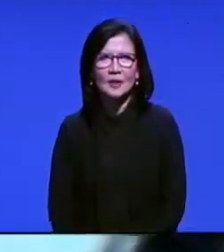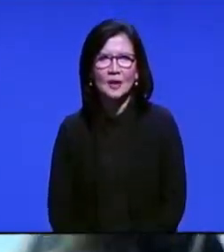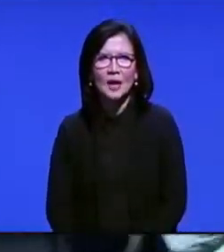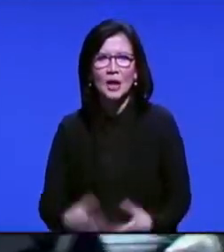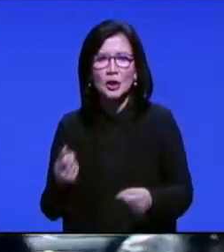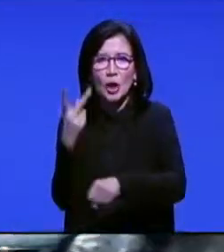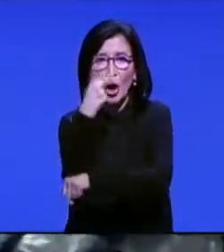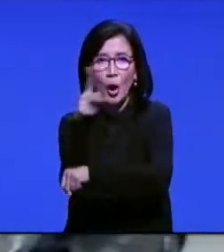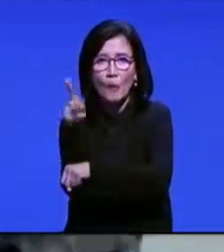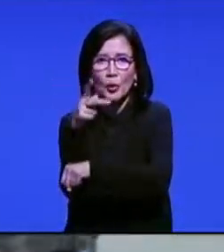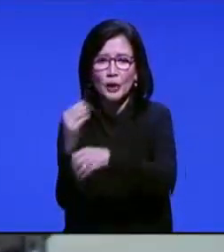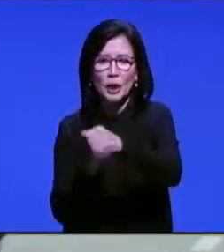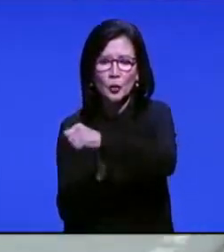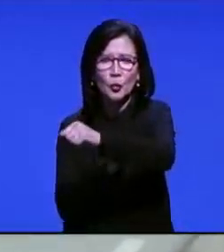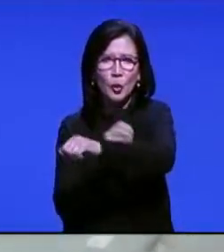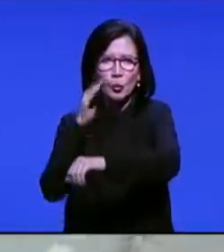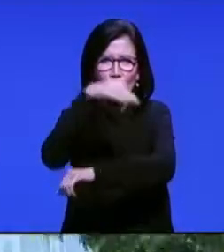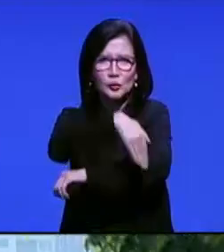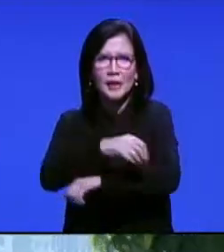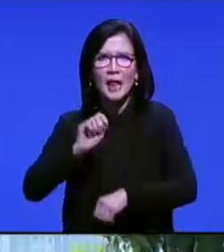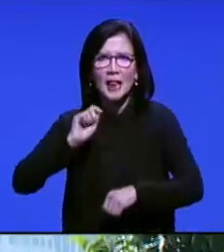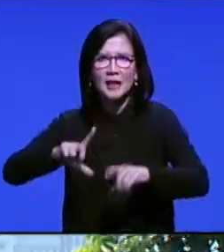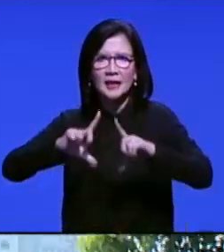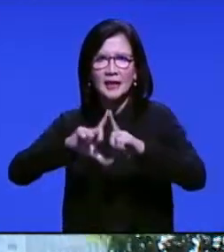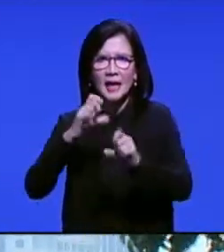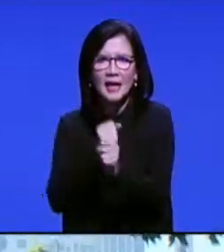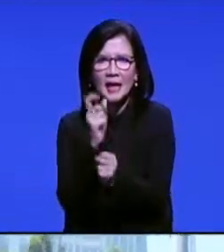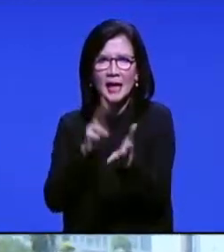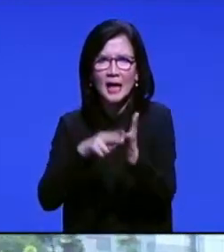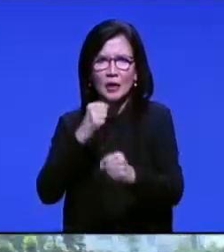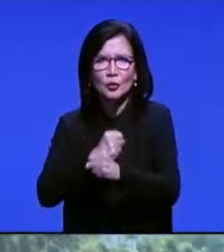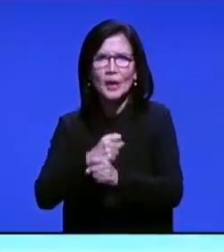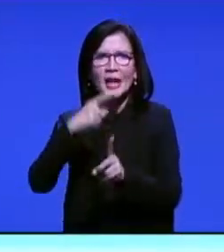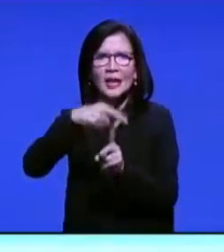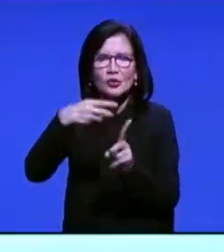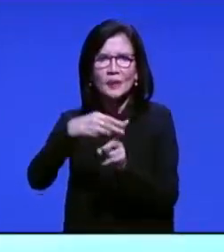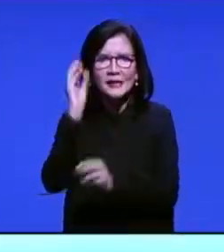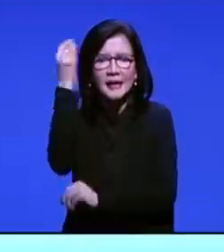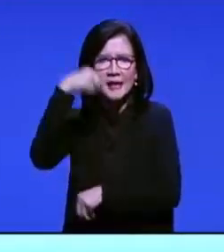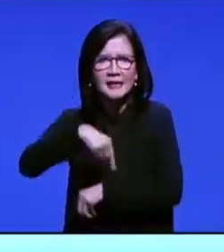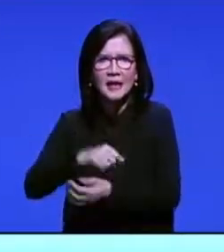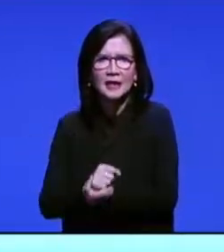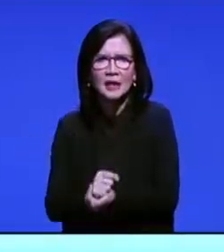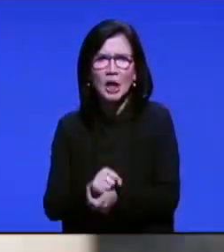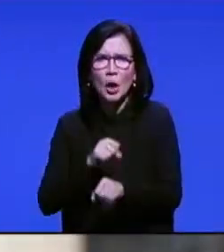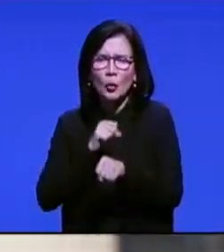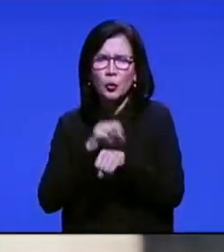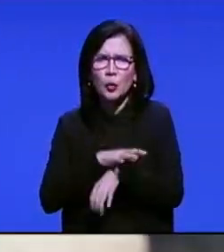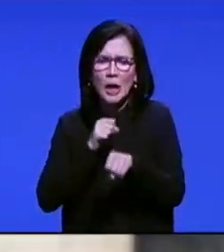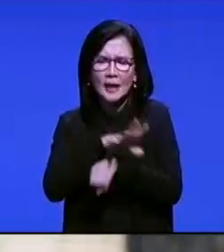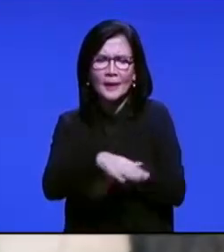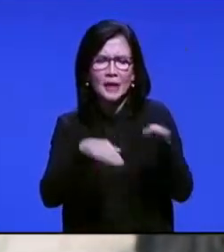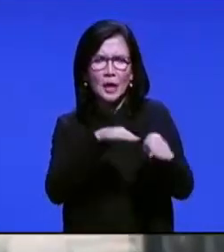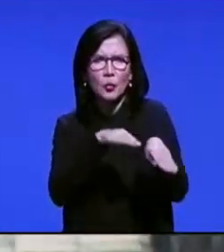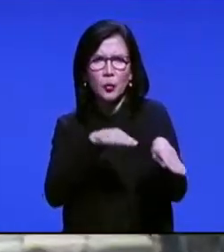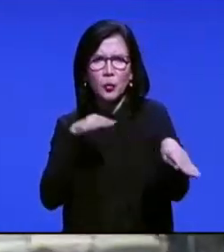Rangkaian proyek pembangunan flyover di sekitar wilayah Lenteng Agung, IISIP, dan Tanjung Barat, Jakarta Selatan memunculkan titik kemacetan baru. Para